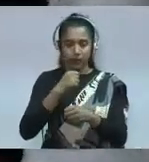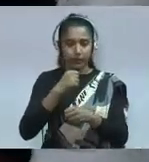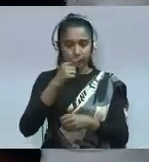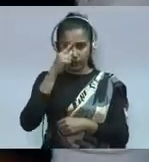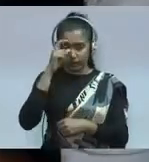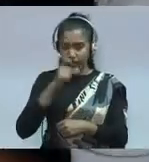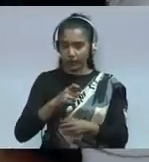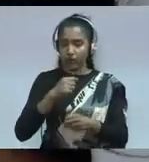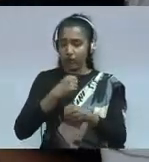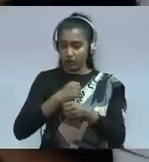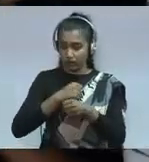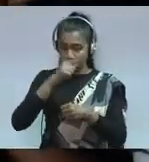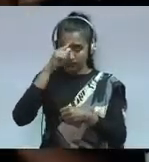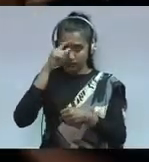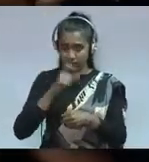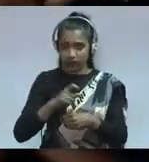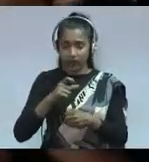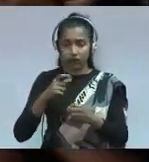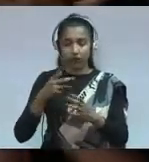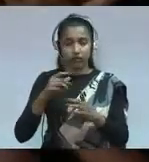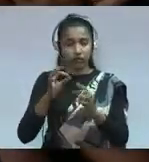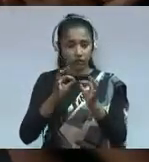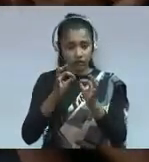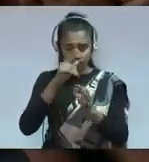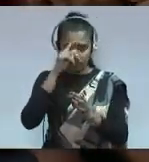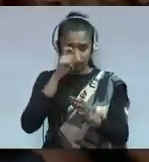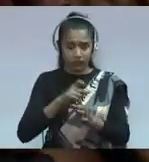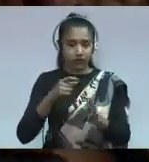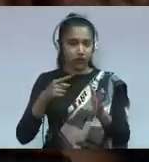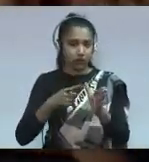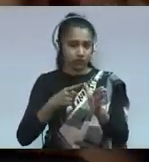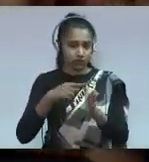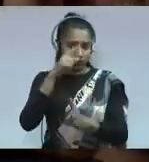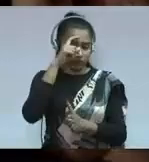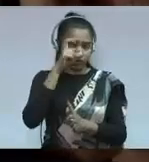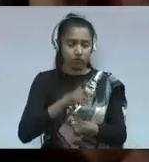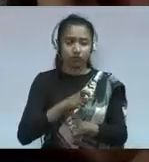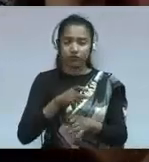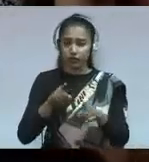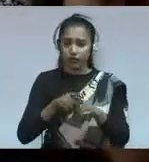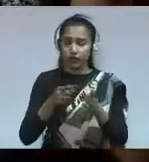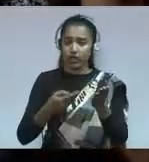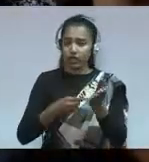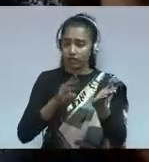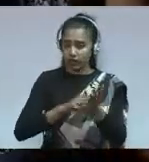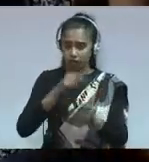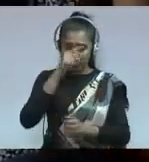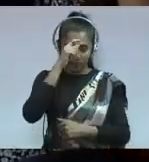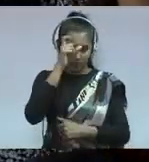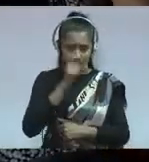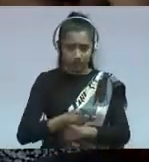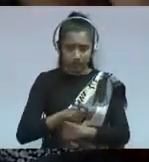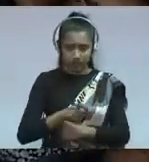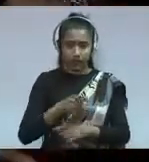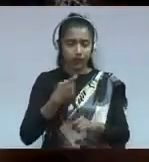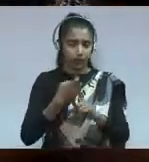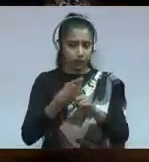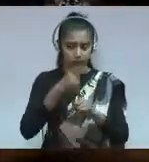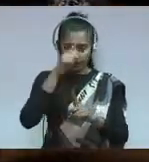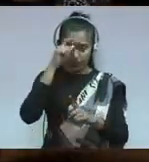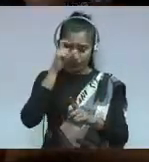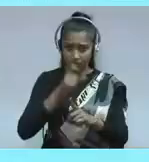හෙන්දවිතාරණ, තේජීපී බණ්ඩාර, අතුල ආසිරි, නිහාල් ගජසිංහ, ටී.එම්. කුලරත්න, කුමාර